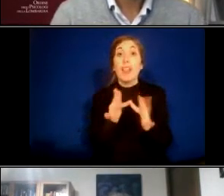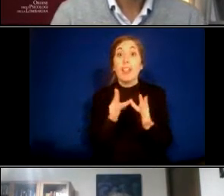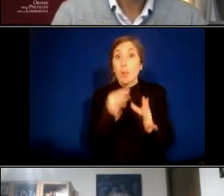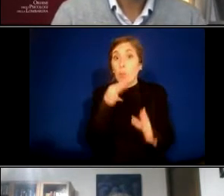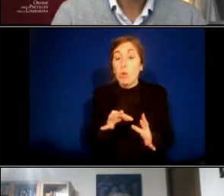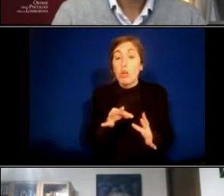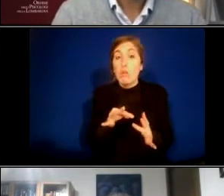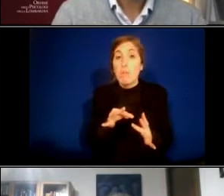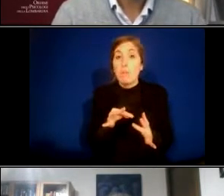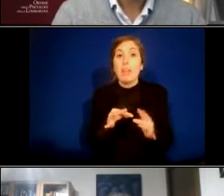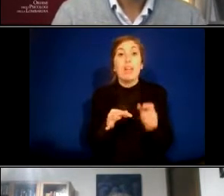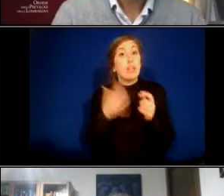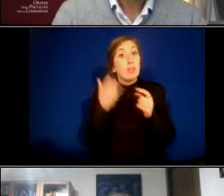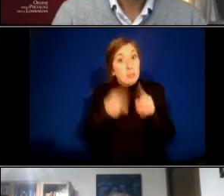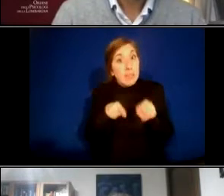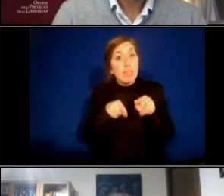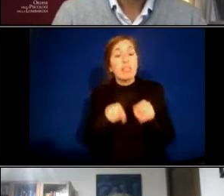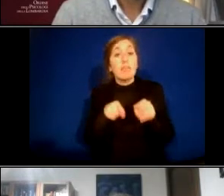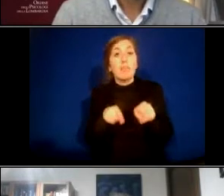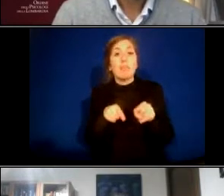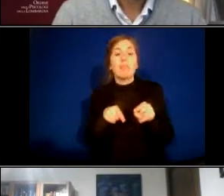è anche,